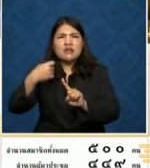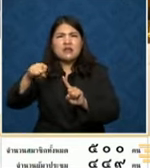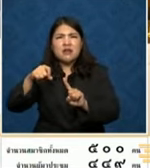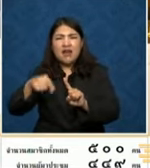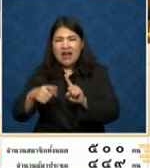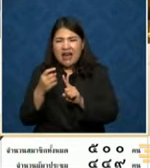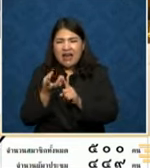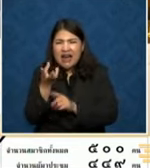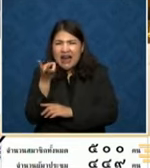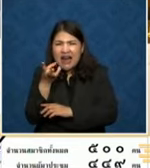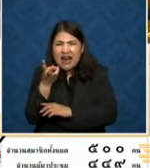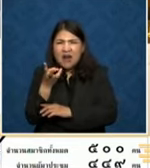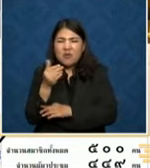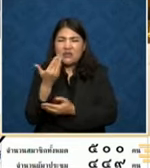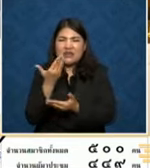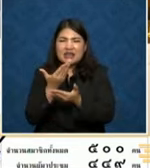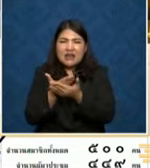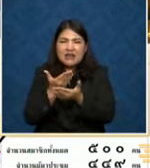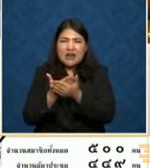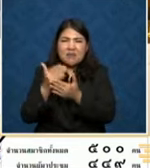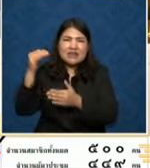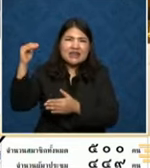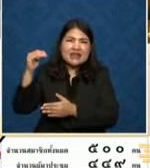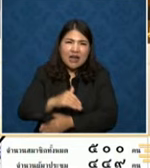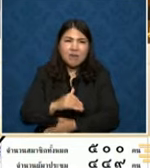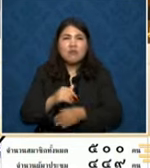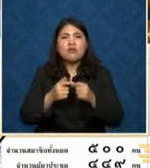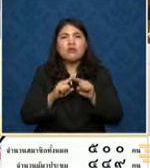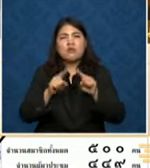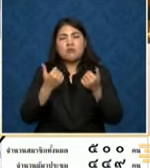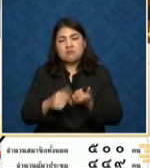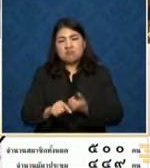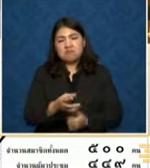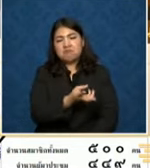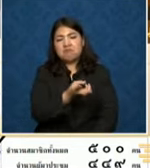ข้าวมันตกต่ำนะครับข้าวบางประเภทนี่ครับ